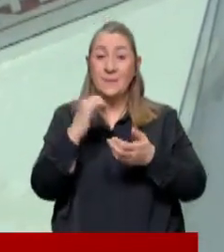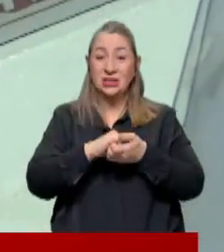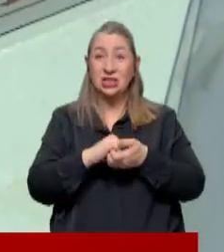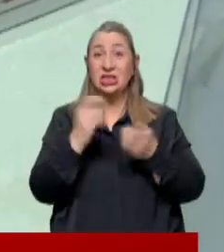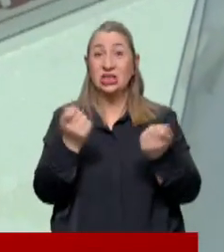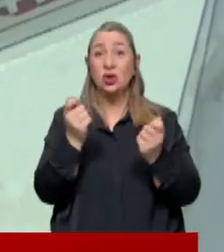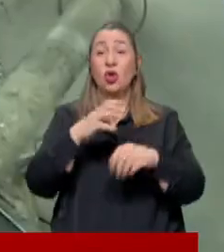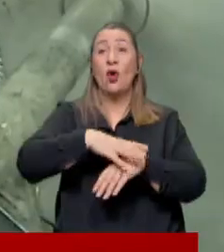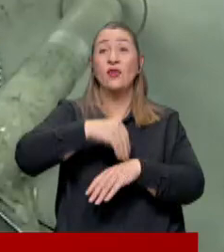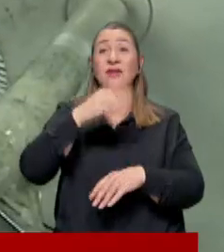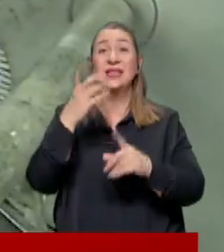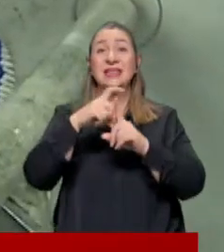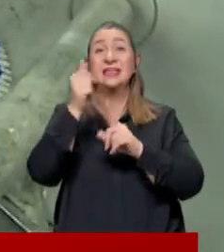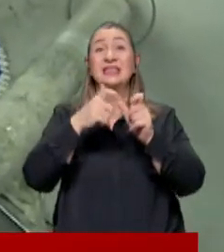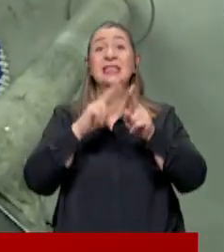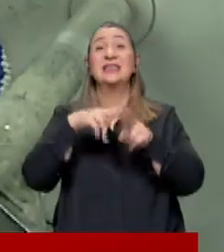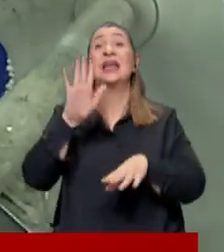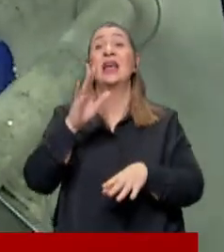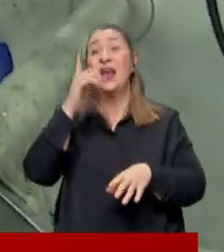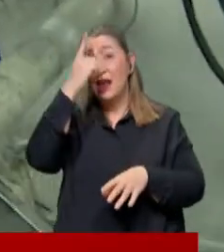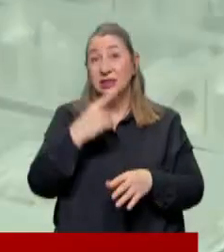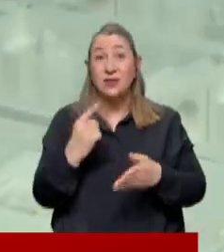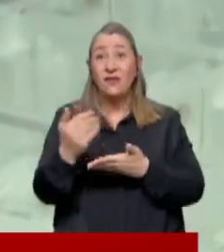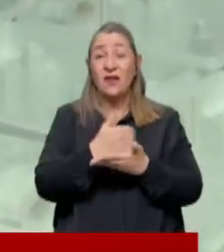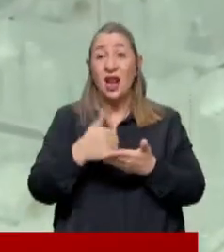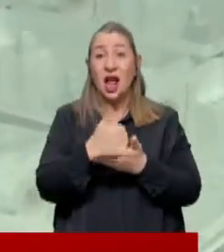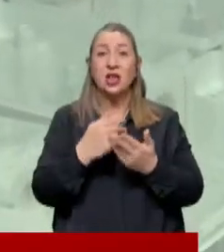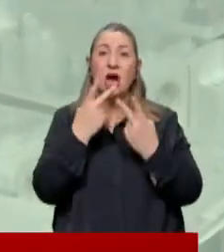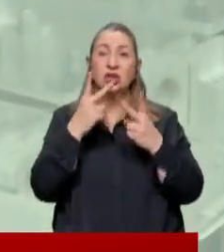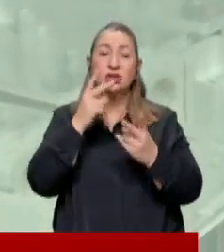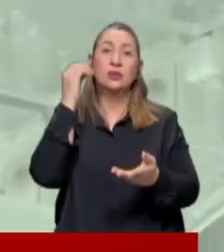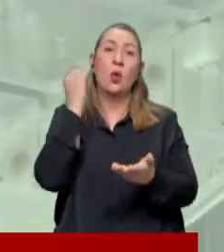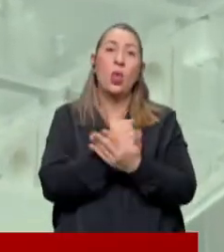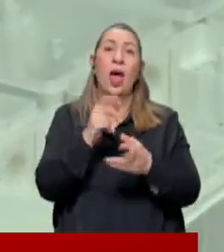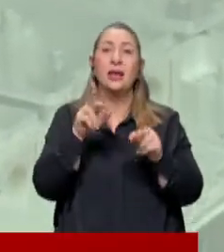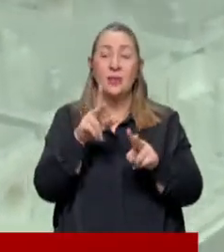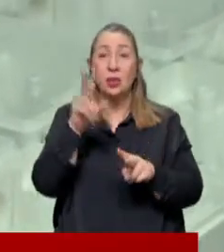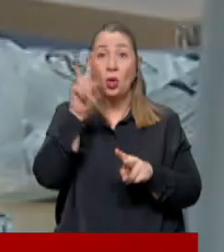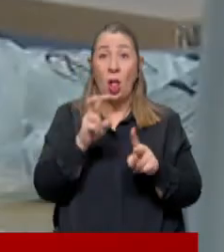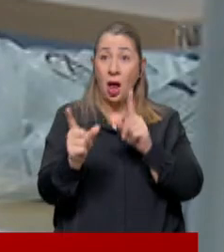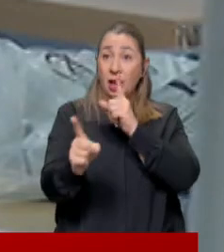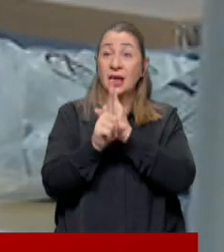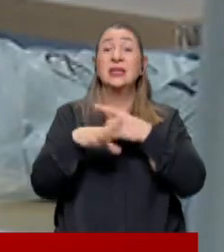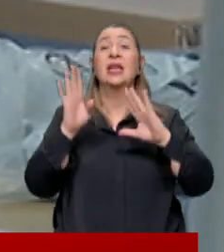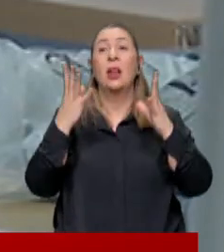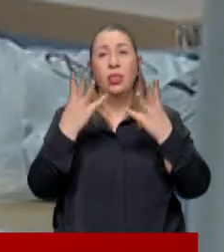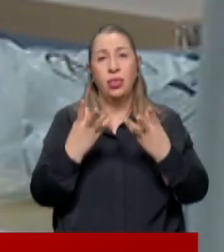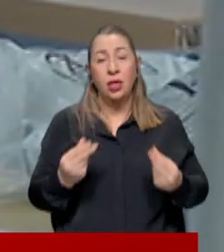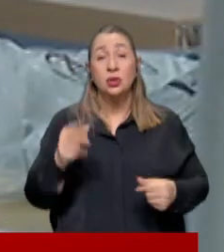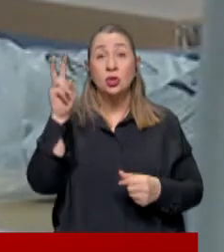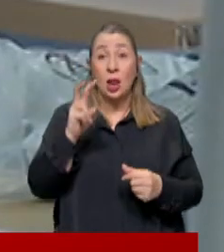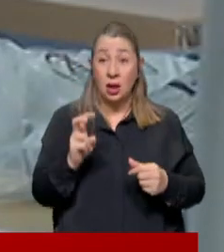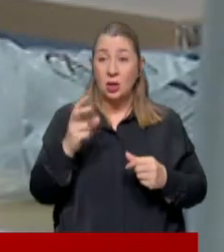İş Konfederasyonu ve DİSK değil, resmi veriler de ortaya koymuş oldu. Sadece dolar karşısında da değil erime,